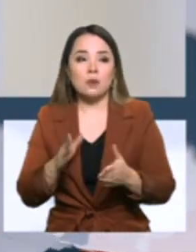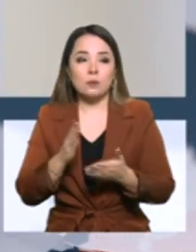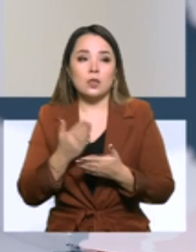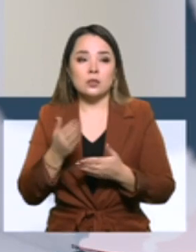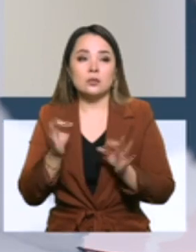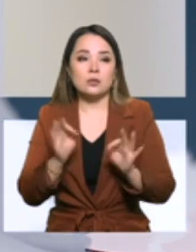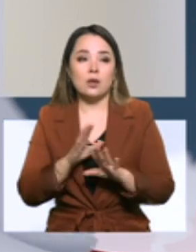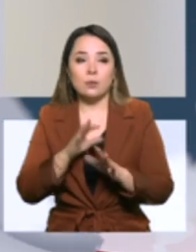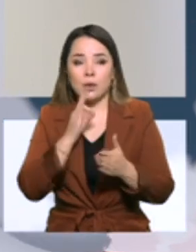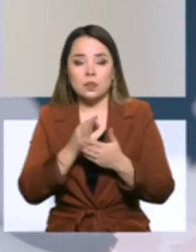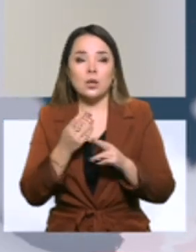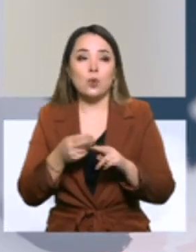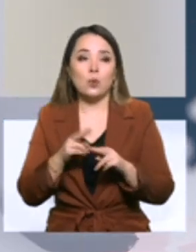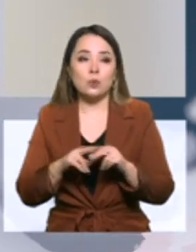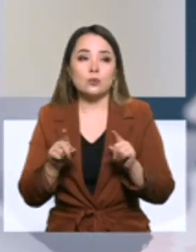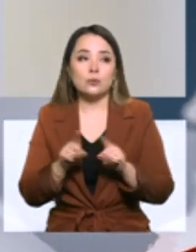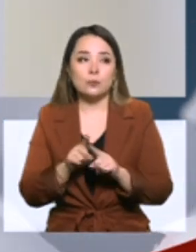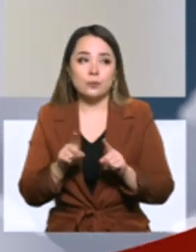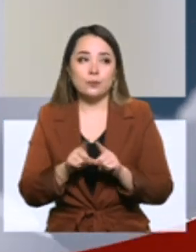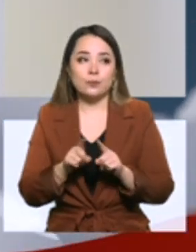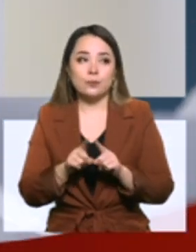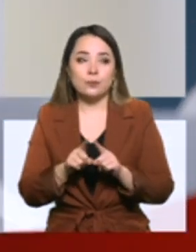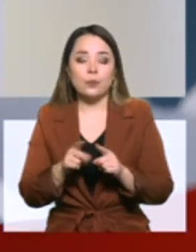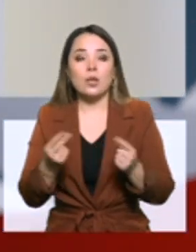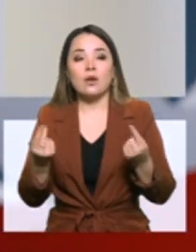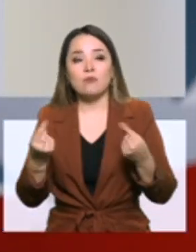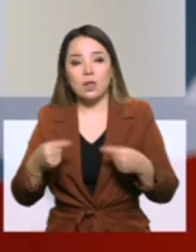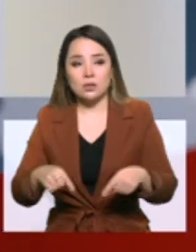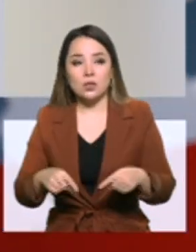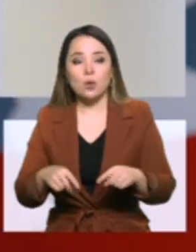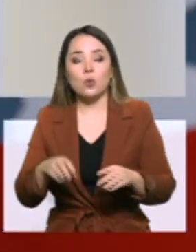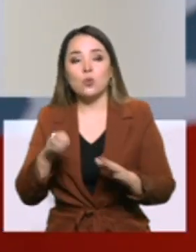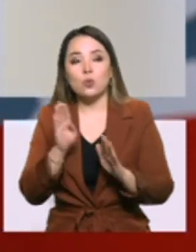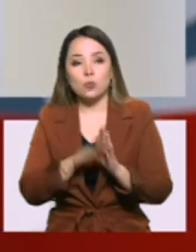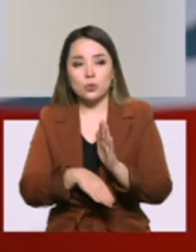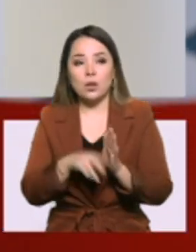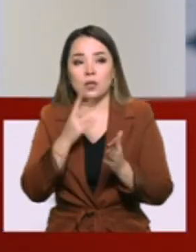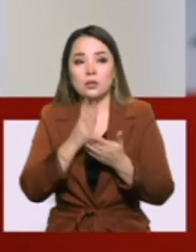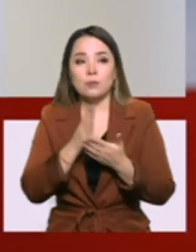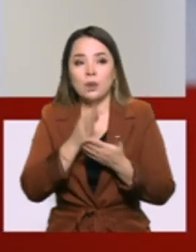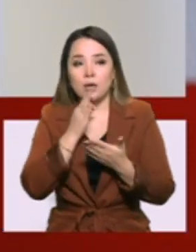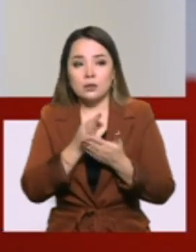дұрыс емес. Өйткені ол инфляцияның өршіп кетуіне ықпал жасауы мүмкін.